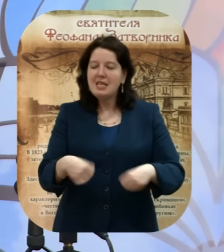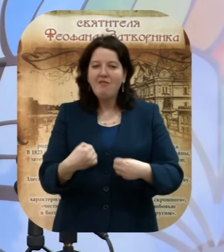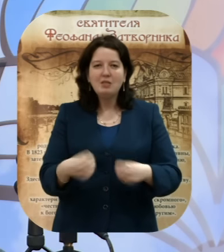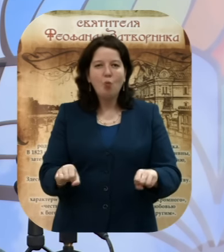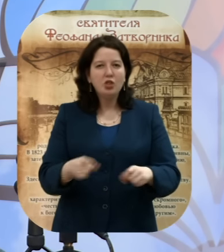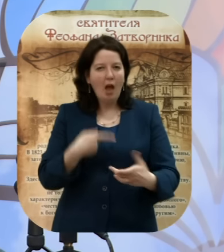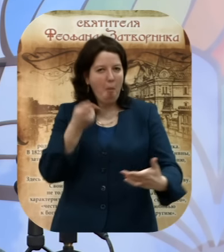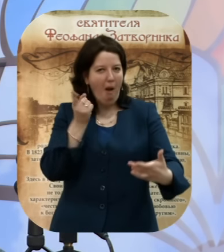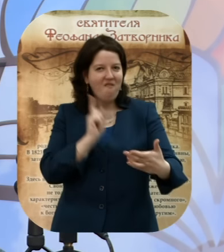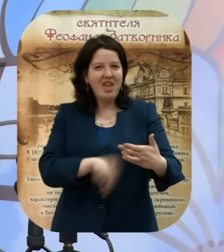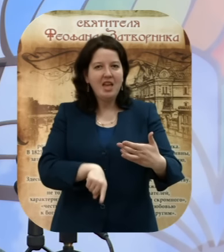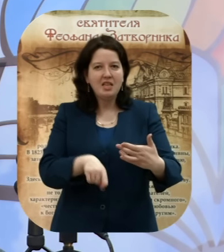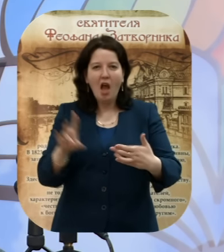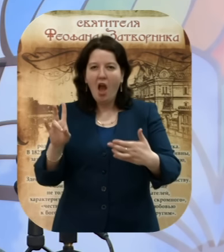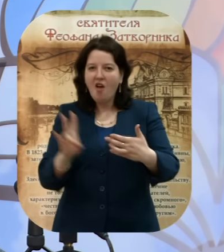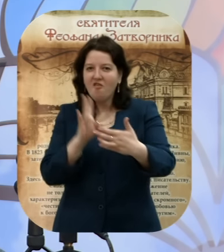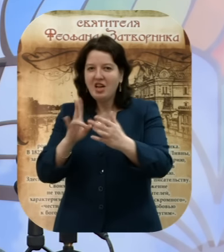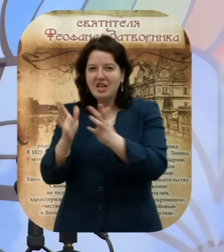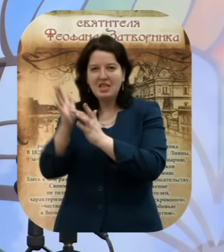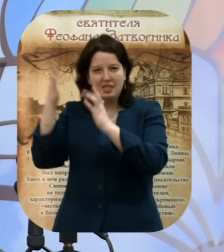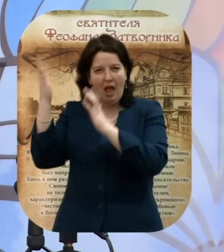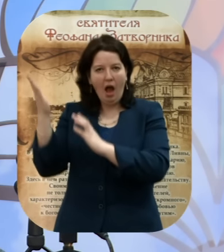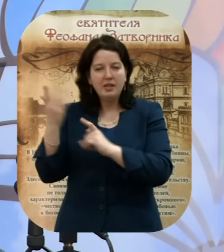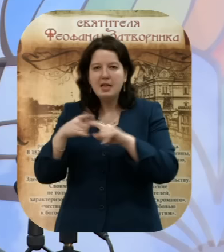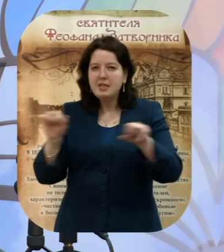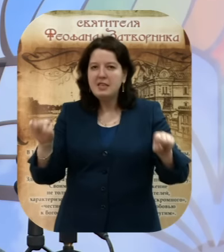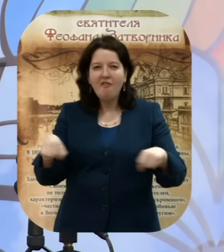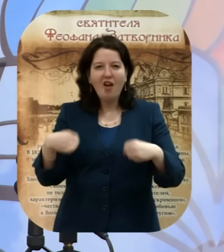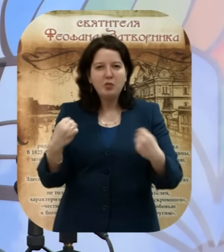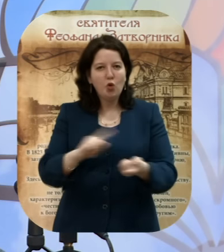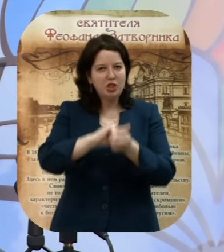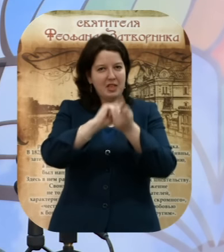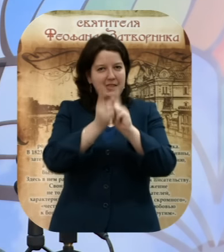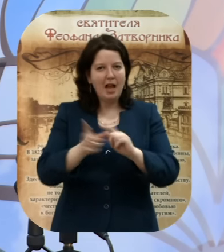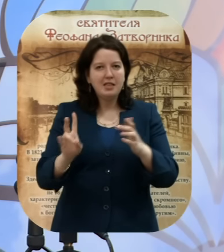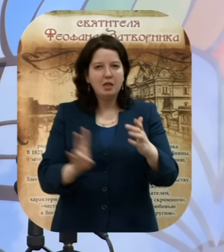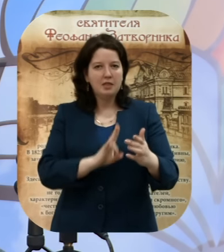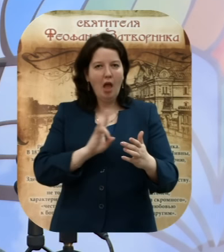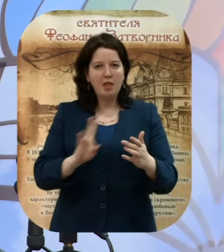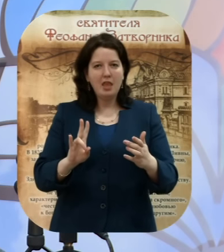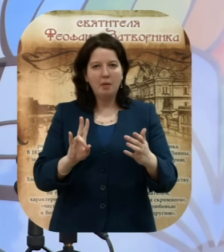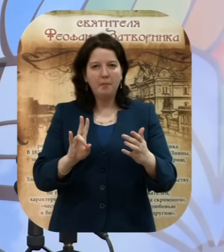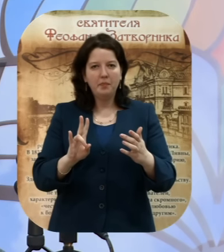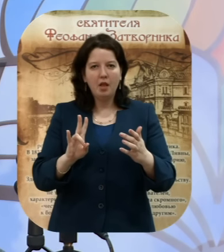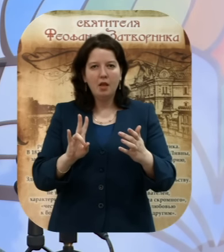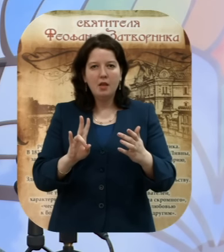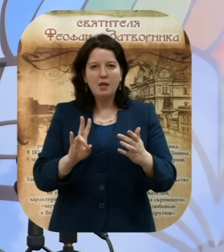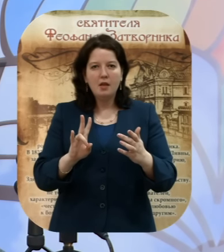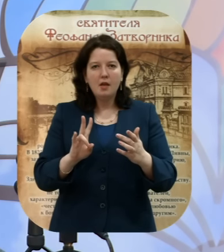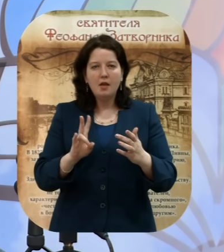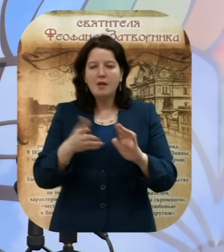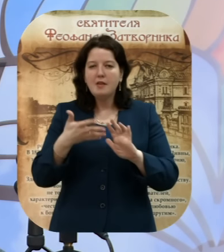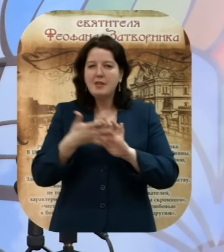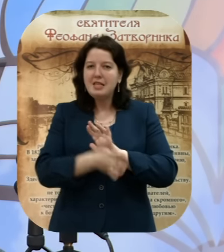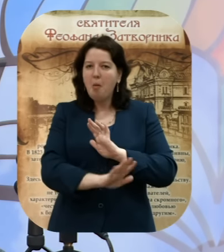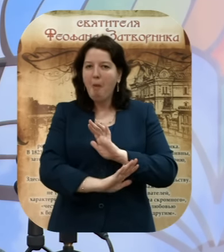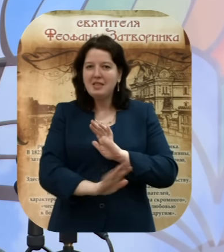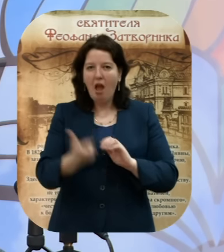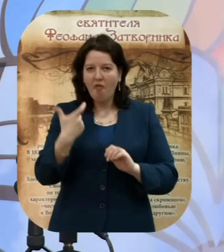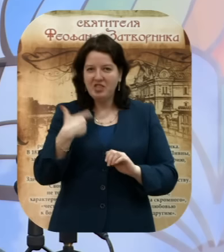невозможно поверить во Христа, невозможно стать христианином, не познав